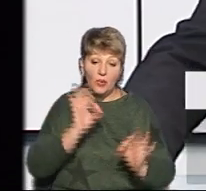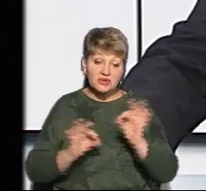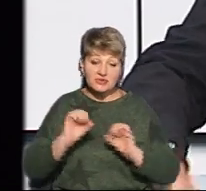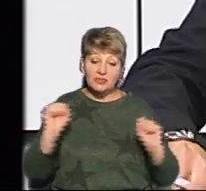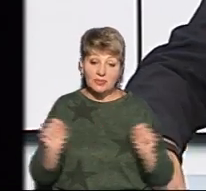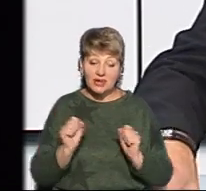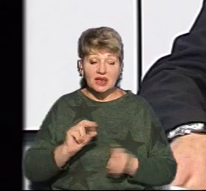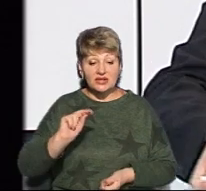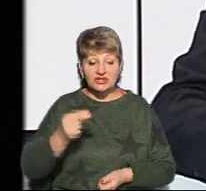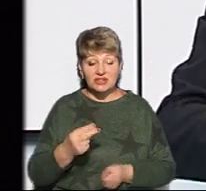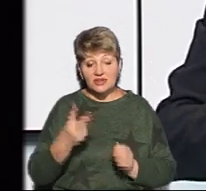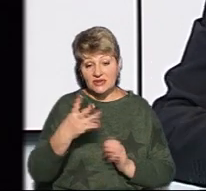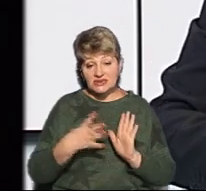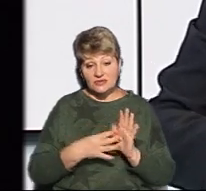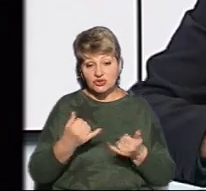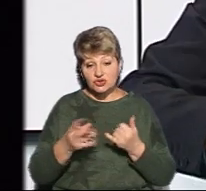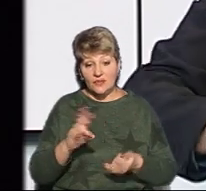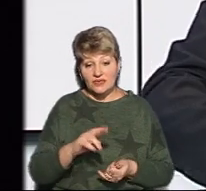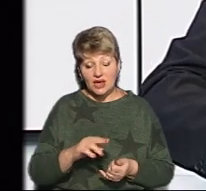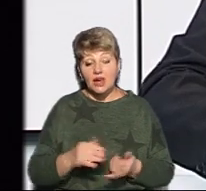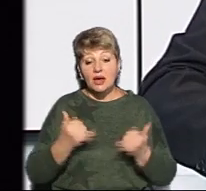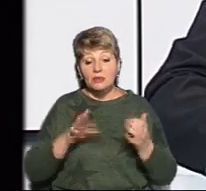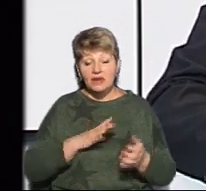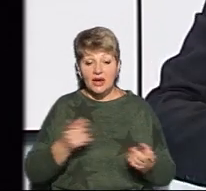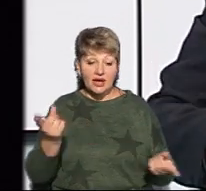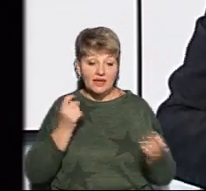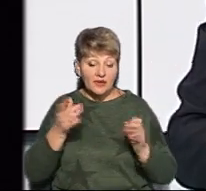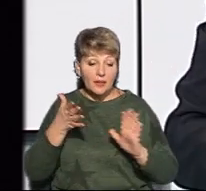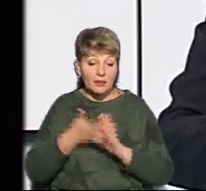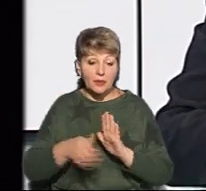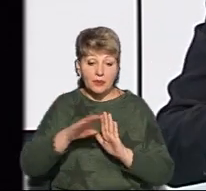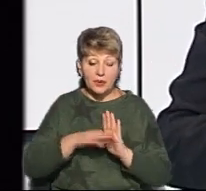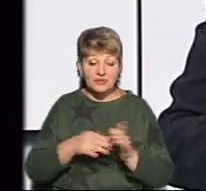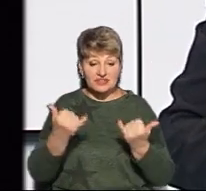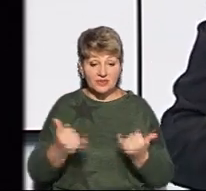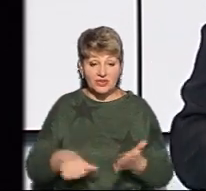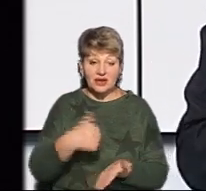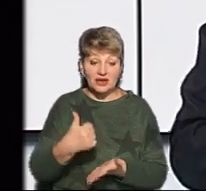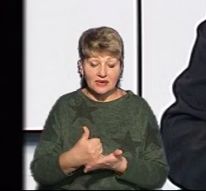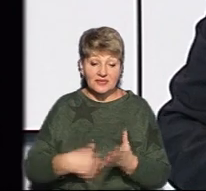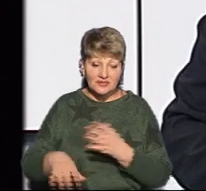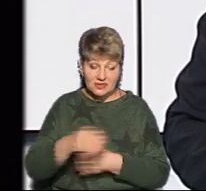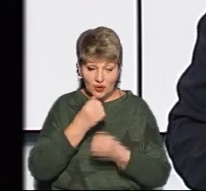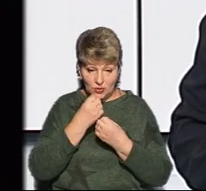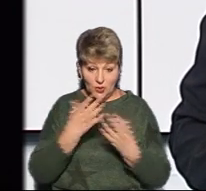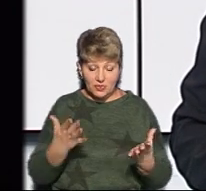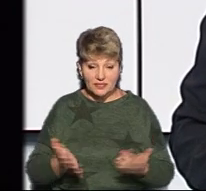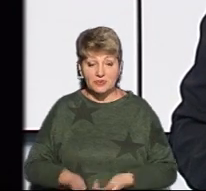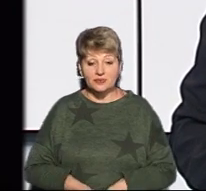прохолодним четвер, 29 жовтня. В етері Суспільного була інформаційно-аналітична програма «Сьогодні головне». На все добре. До